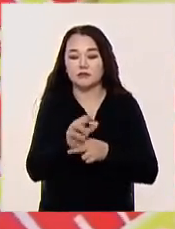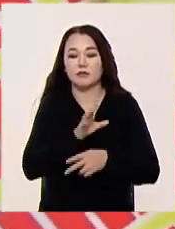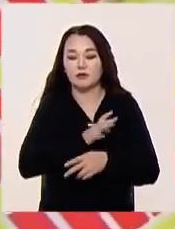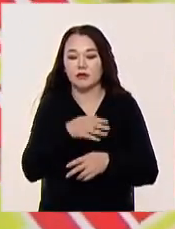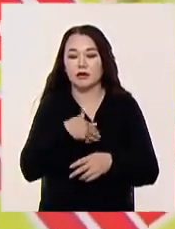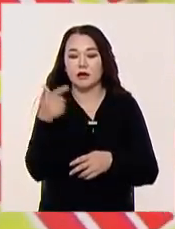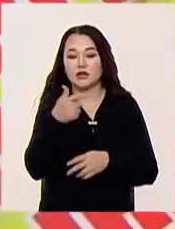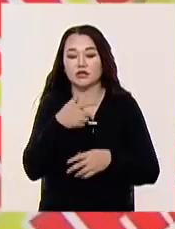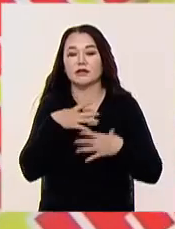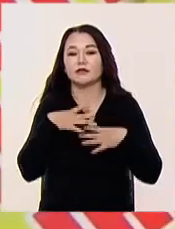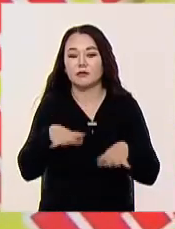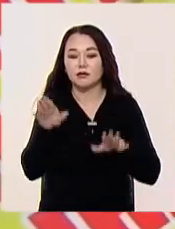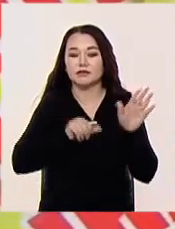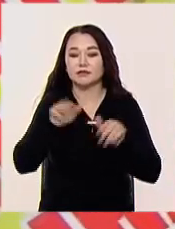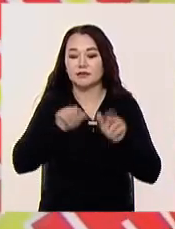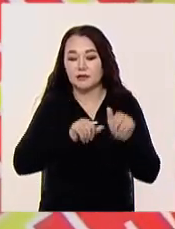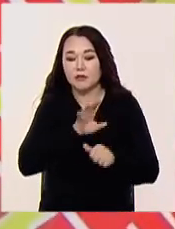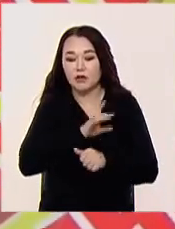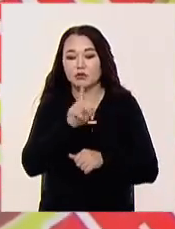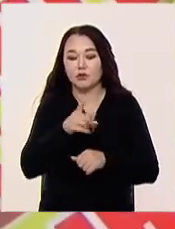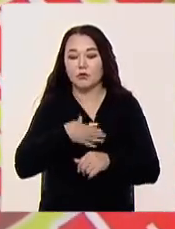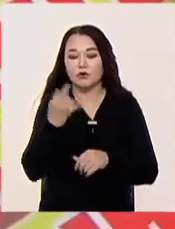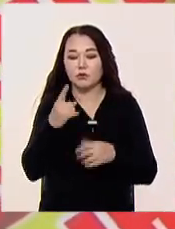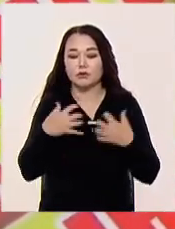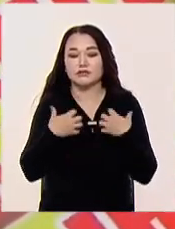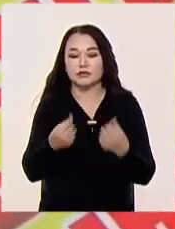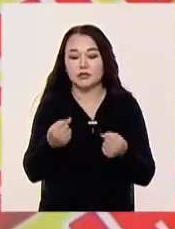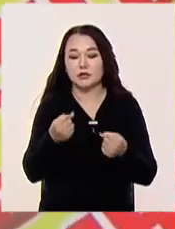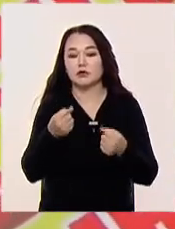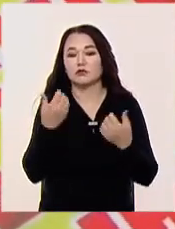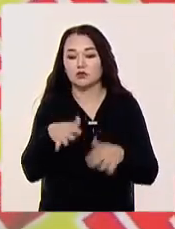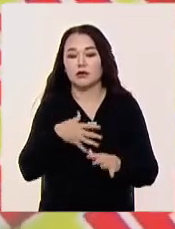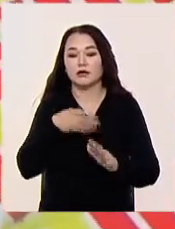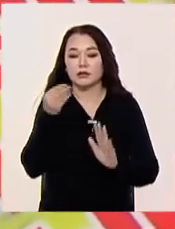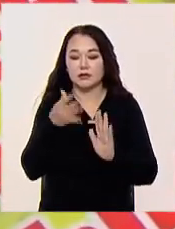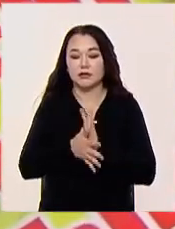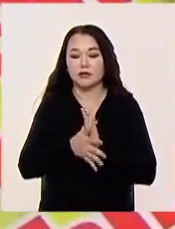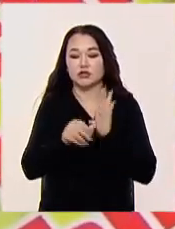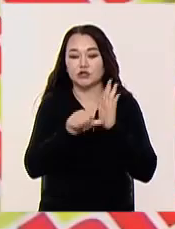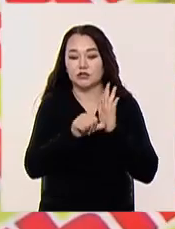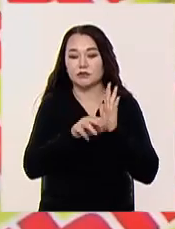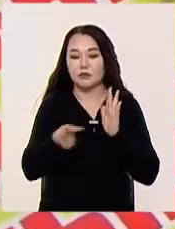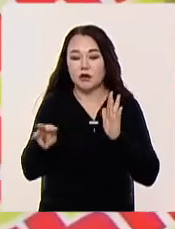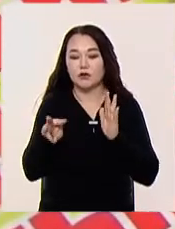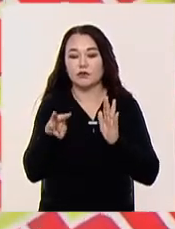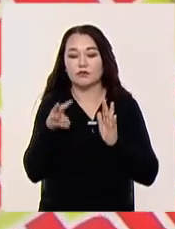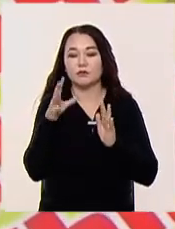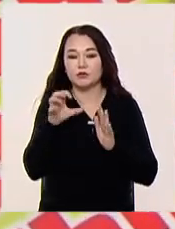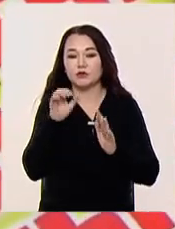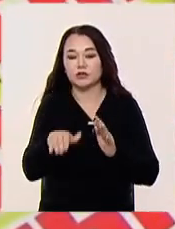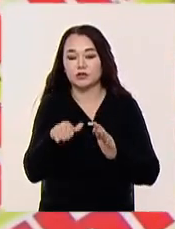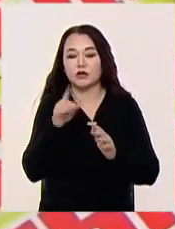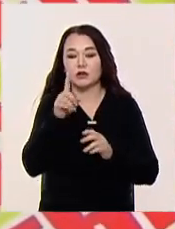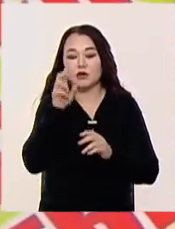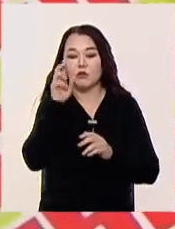азаматы болмағандықтан да, бірақ зато баламды аманап қалдым. Ақшам кетті. 6,5 миллиондай, Аллаға шүкір, 6,5 миллиондай бір